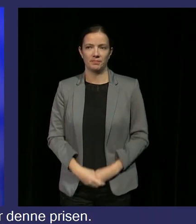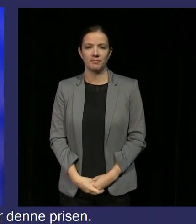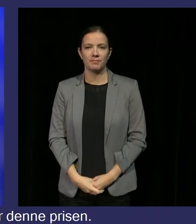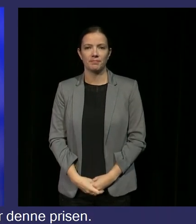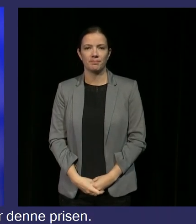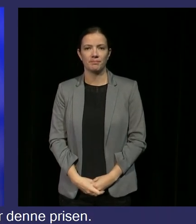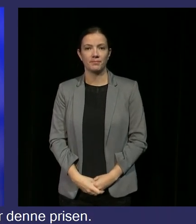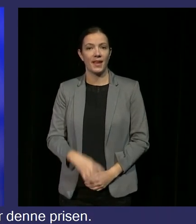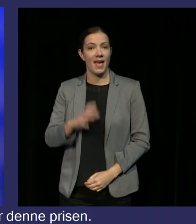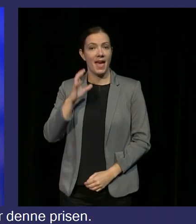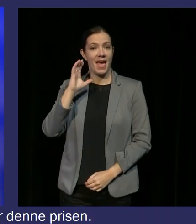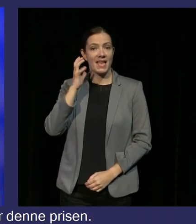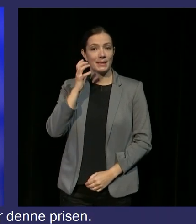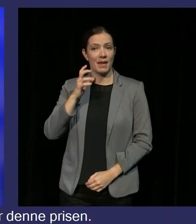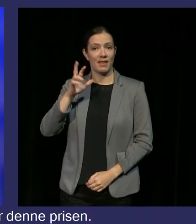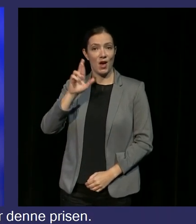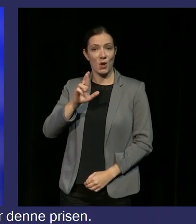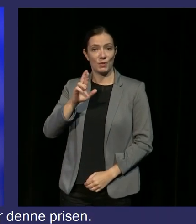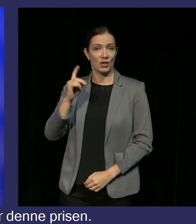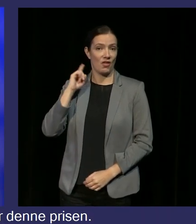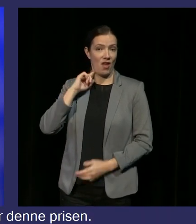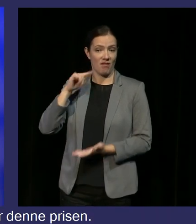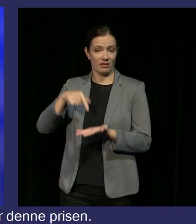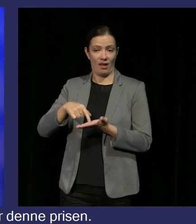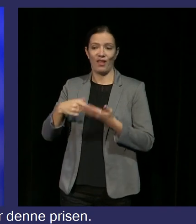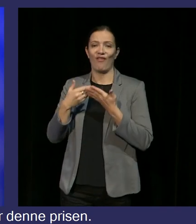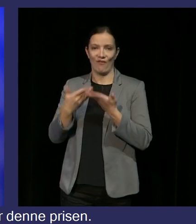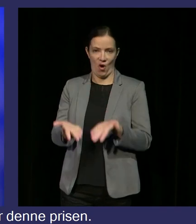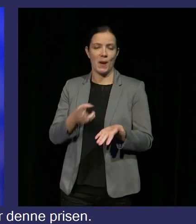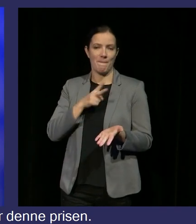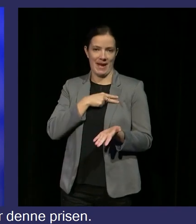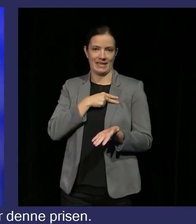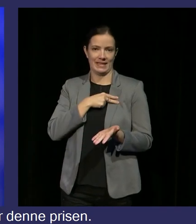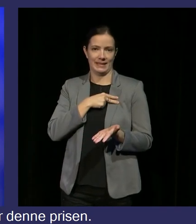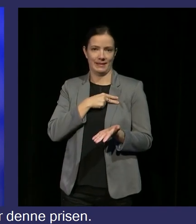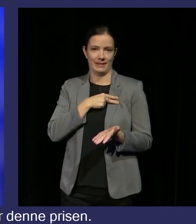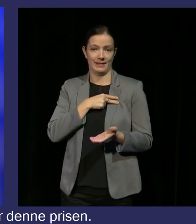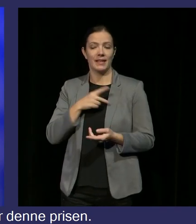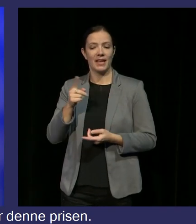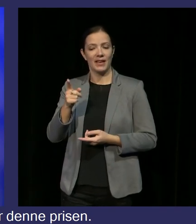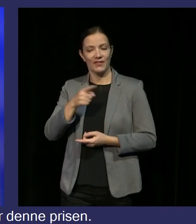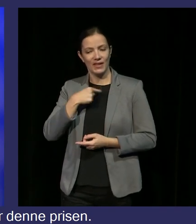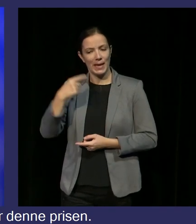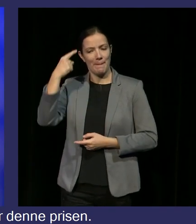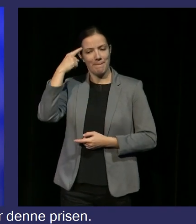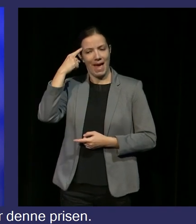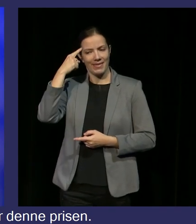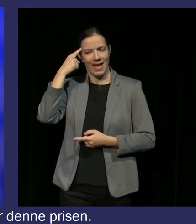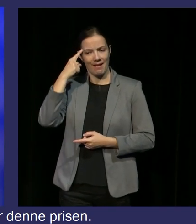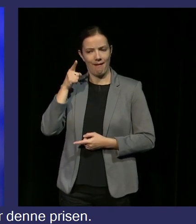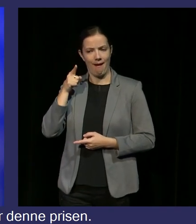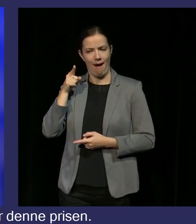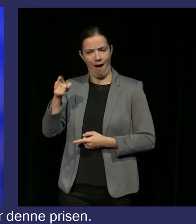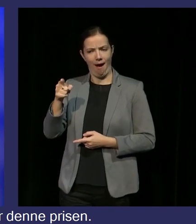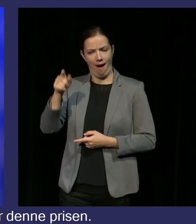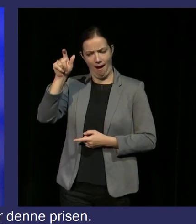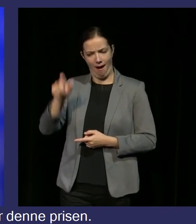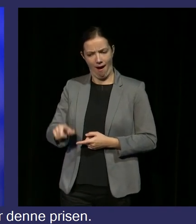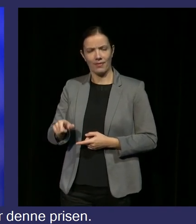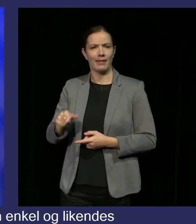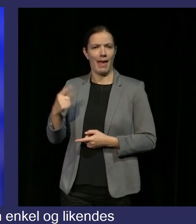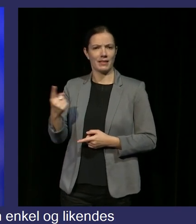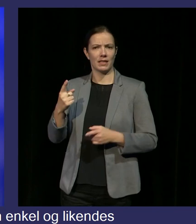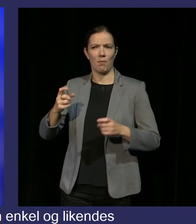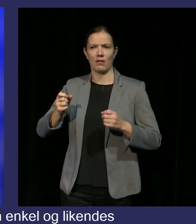Det Espen Rostrup Nakstad som får denne prisen. Vi mener at ingen har kommunisert informasjon